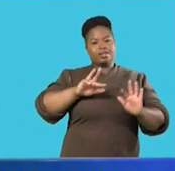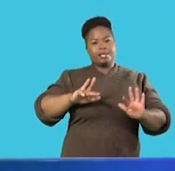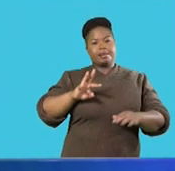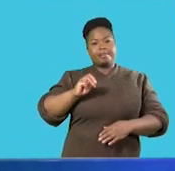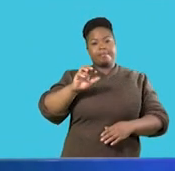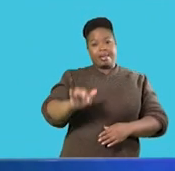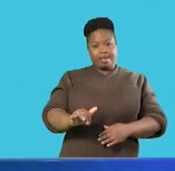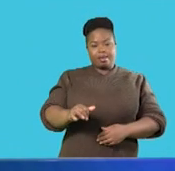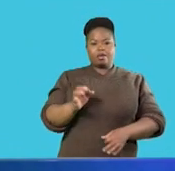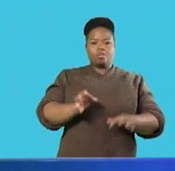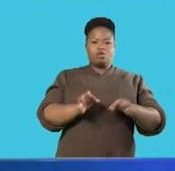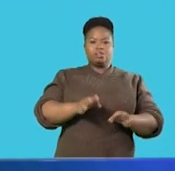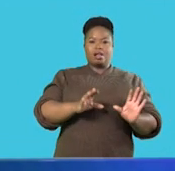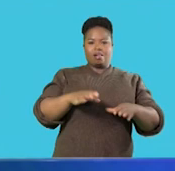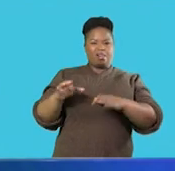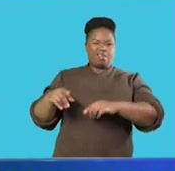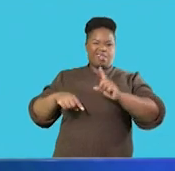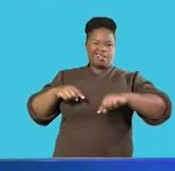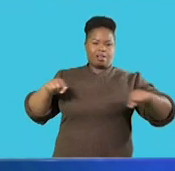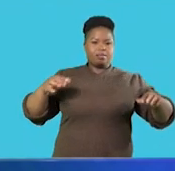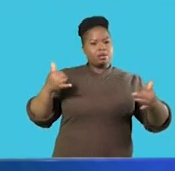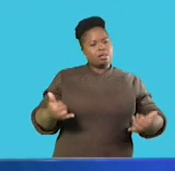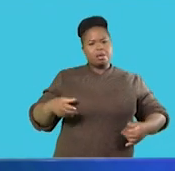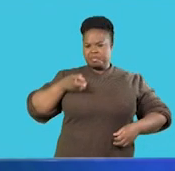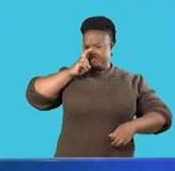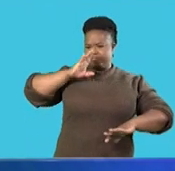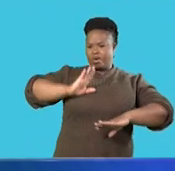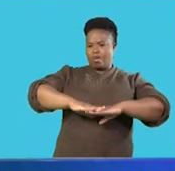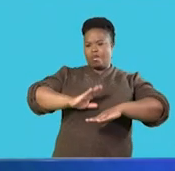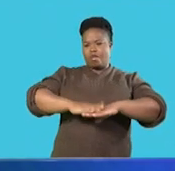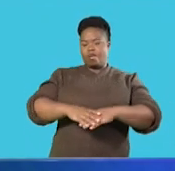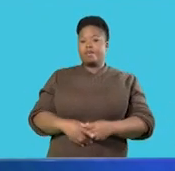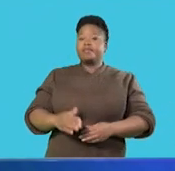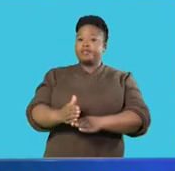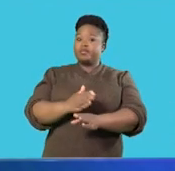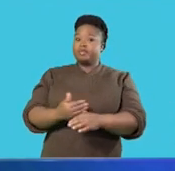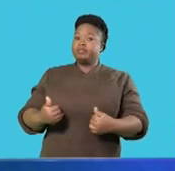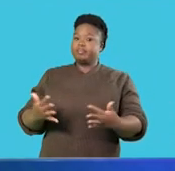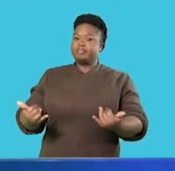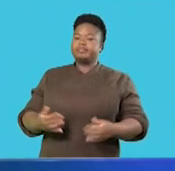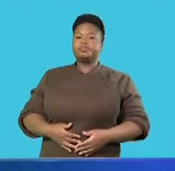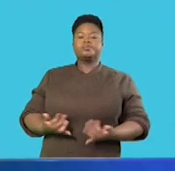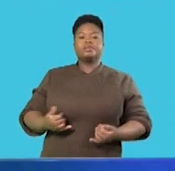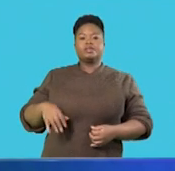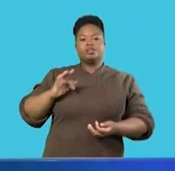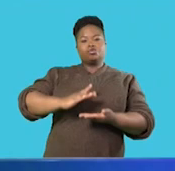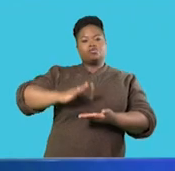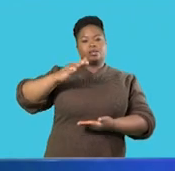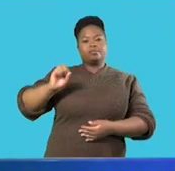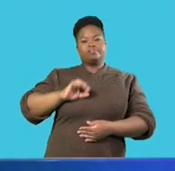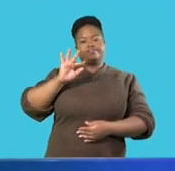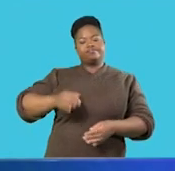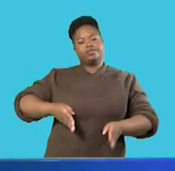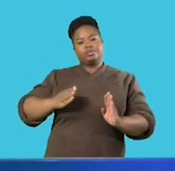amaqela ezopolitiko ohlukeneyo aqinisa amaphulo awo onyulo ngaphambili kolusuku olukhulu. Ngentsele namhlanje iRise Mzantsi ye